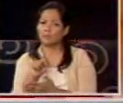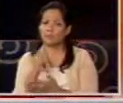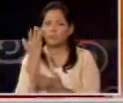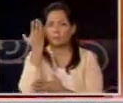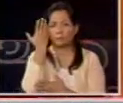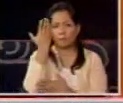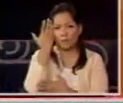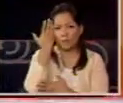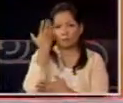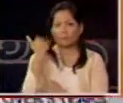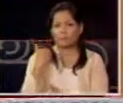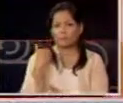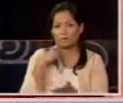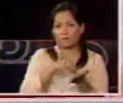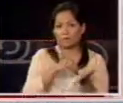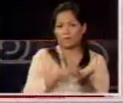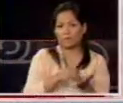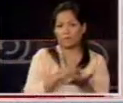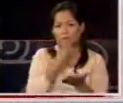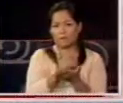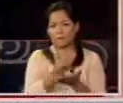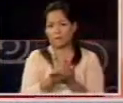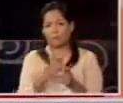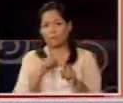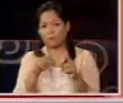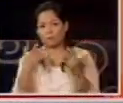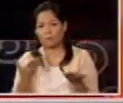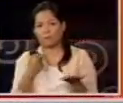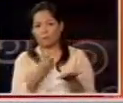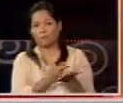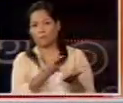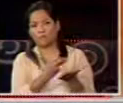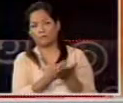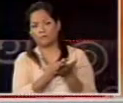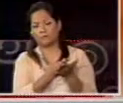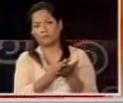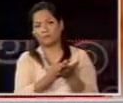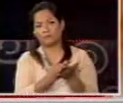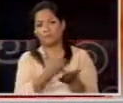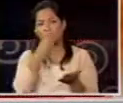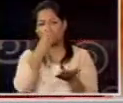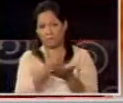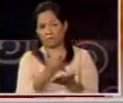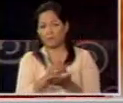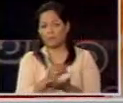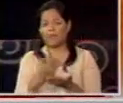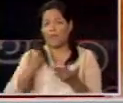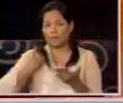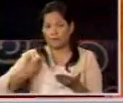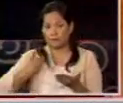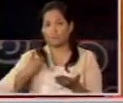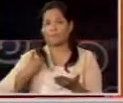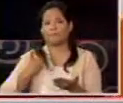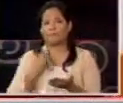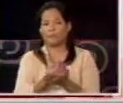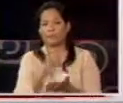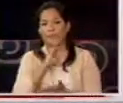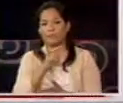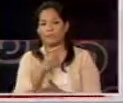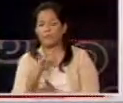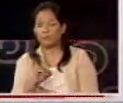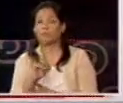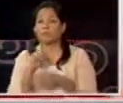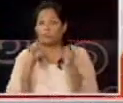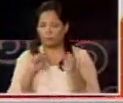kang napag-utangan ng pera. Pero ito yung pinapatunayan ngayon na mayroong pera ang BGEI, may kakayahan itong magpautang,